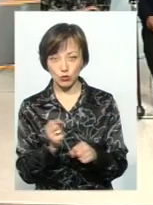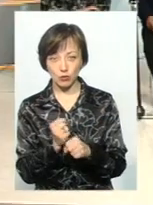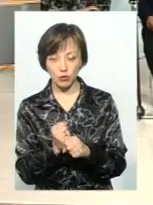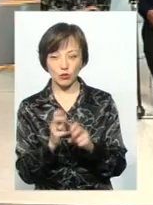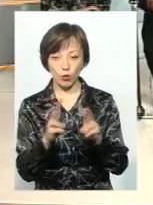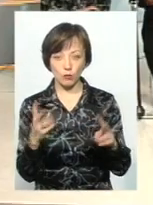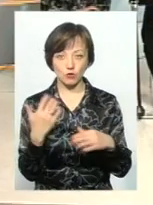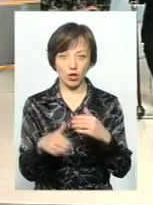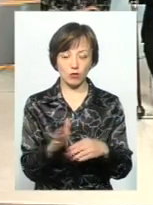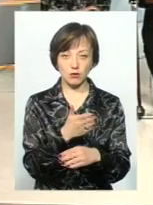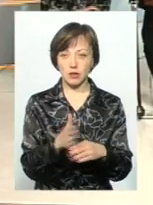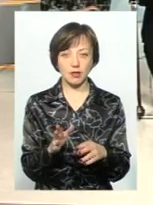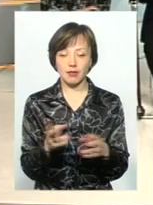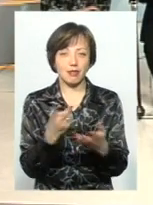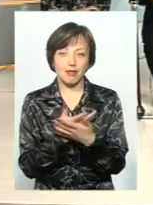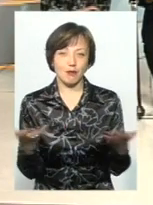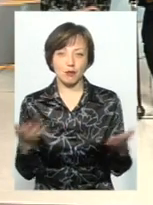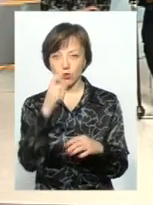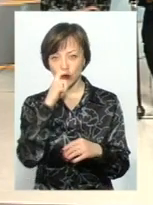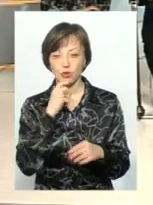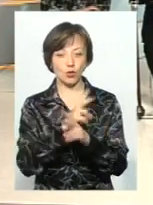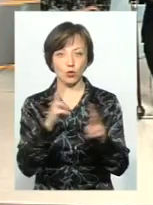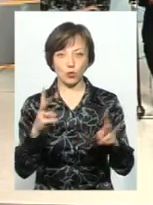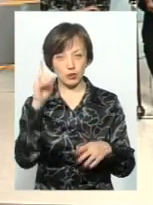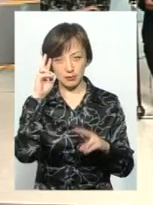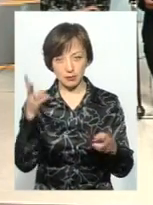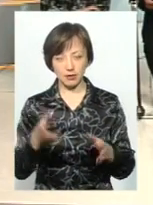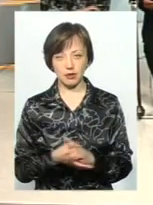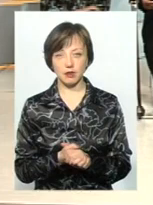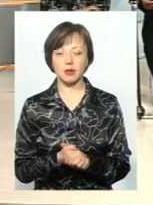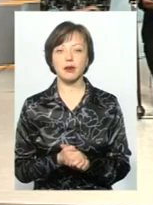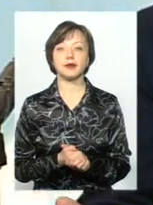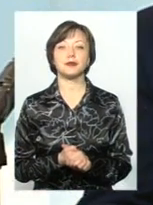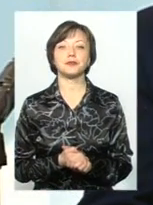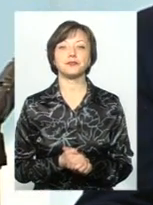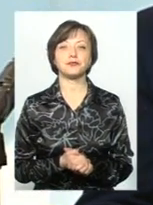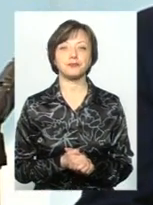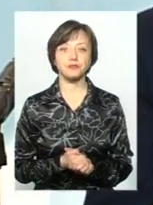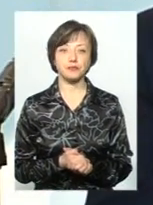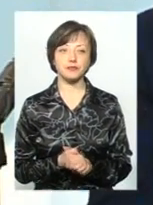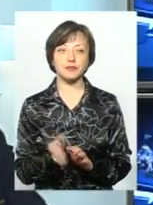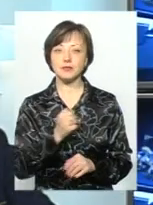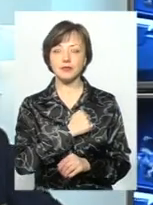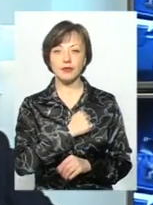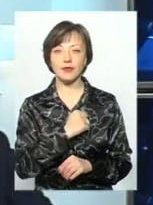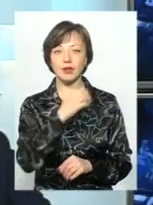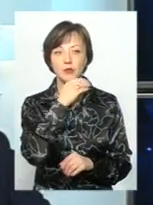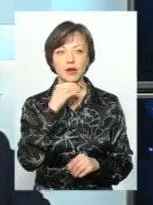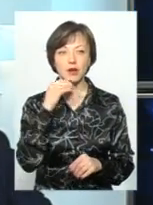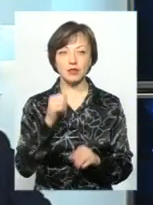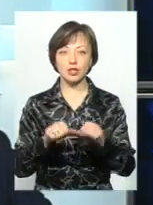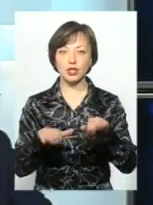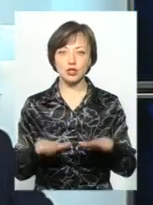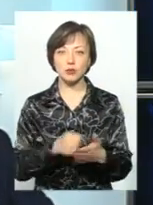кимось розподілений. Знову ж таки, непрозоро. Ніхто про це не знає. Можна казати, що немає. На жаль, нас дуже багато якихось